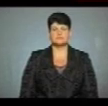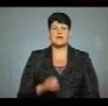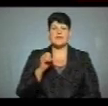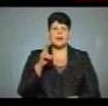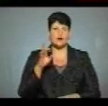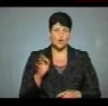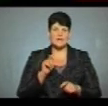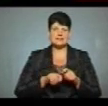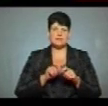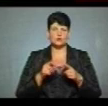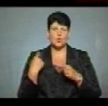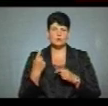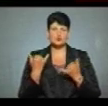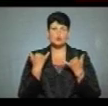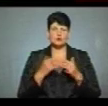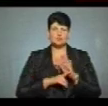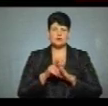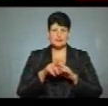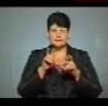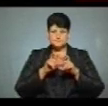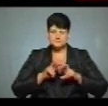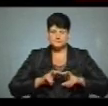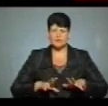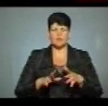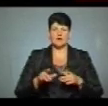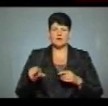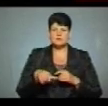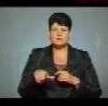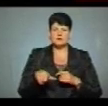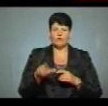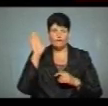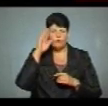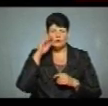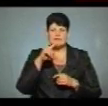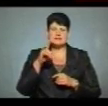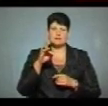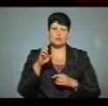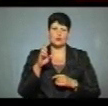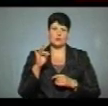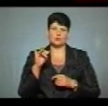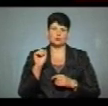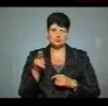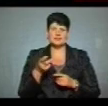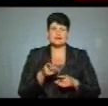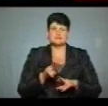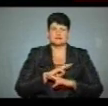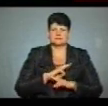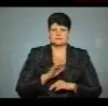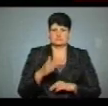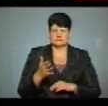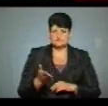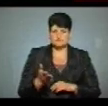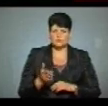Екоінспектори області сьогодні розпочали дослідження води зі Збруча, де 2 серпня загинуло більше 500 рибин. Туди потрапляли